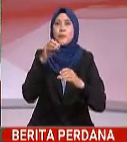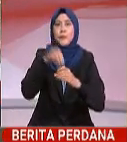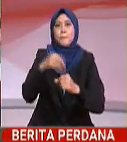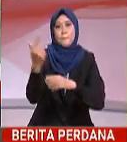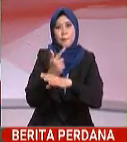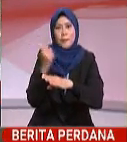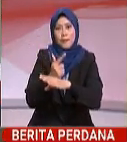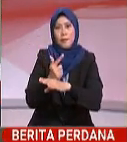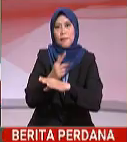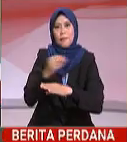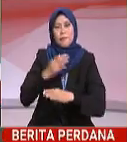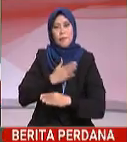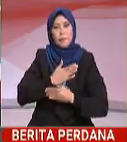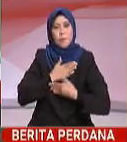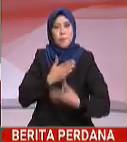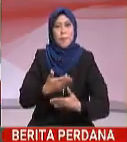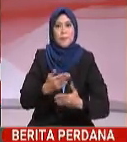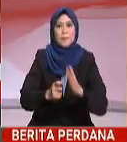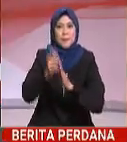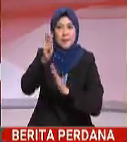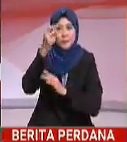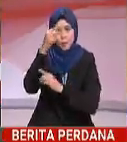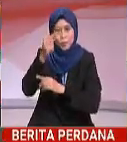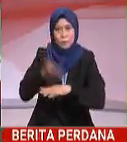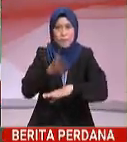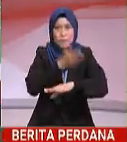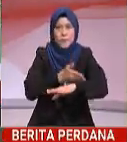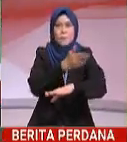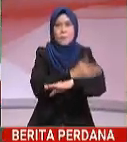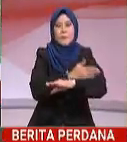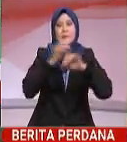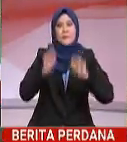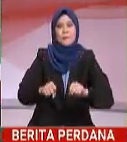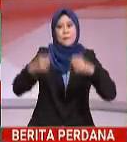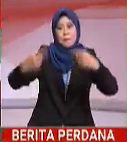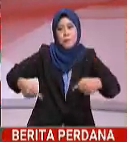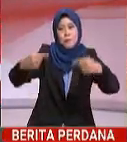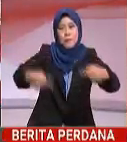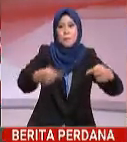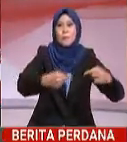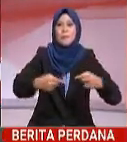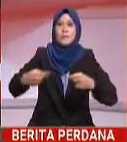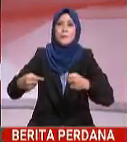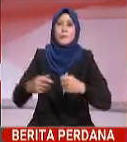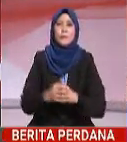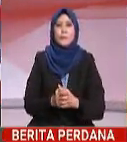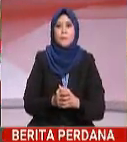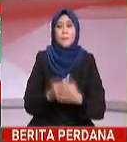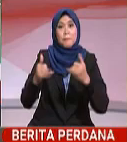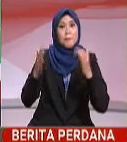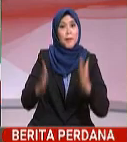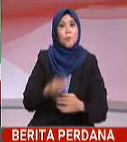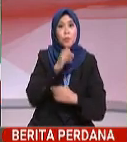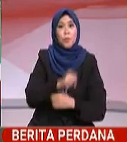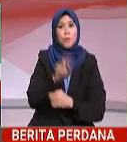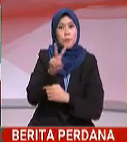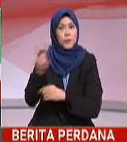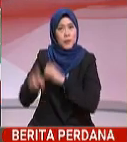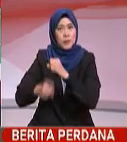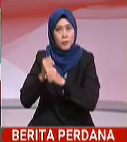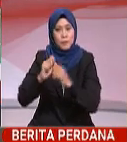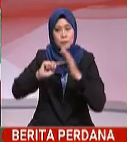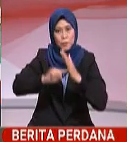latihannya dan komitmen yang tinggi bagi meningkatkan kembali corak permainannya. Pemain berusia 22 tahun itu akan